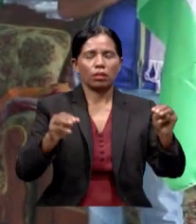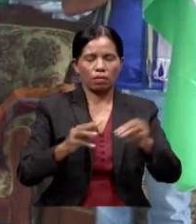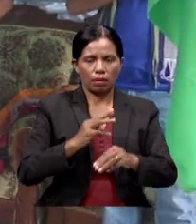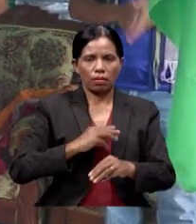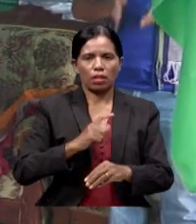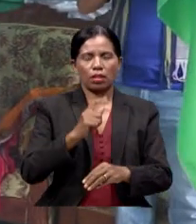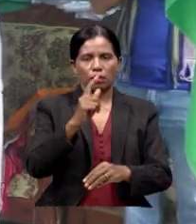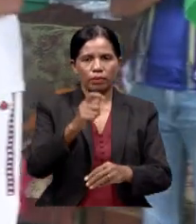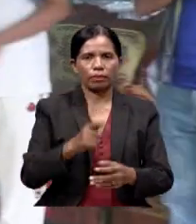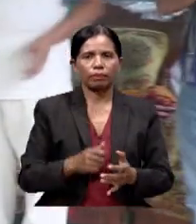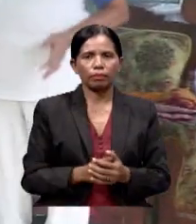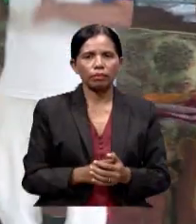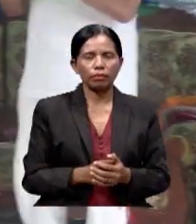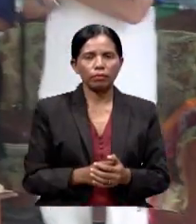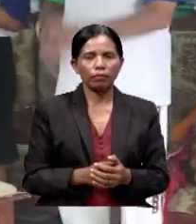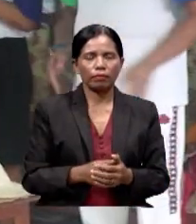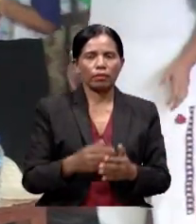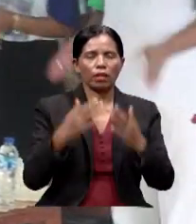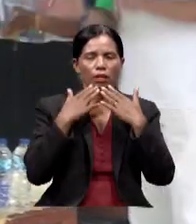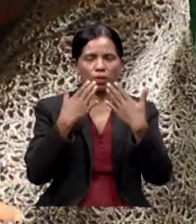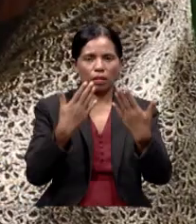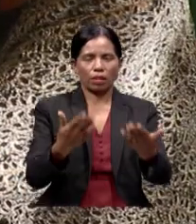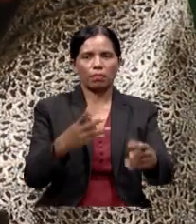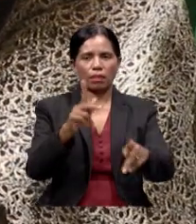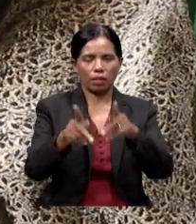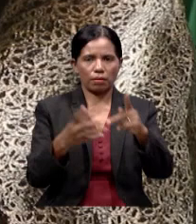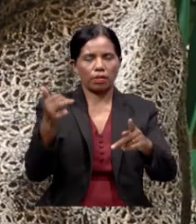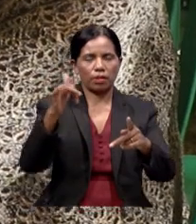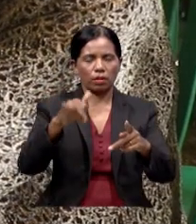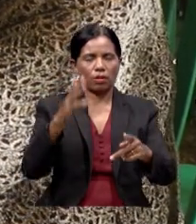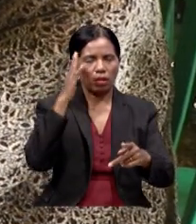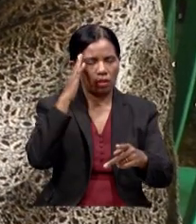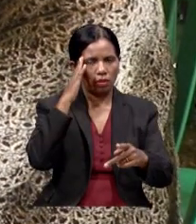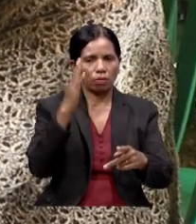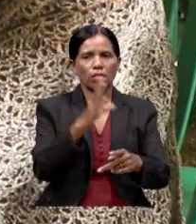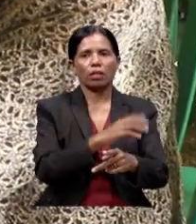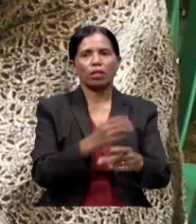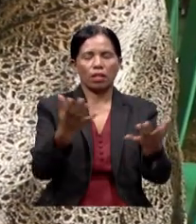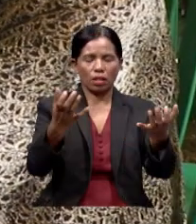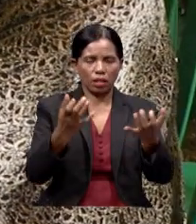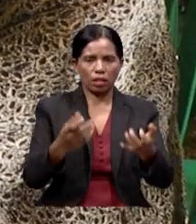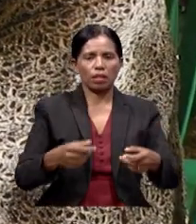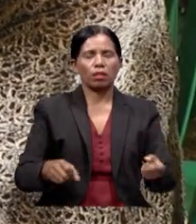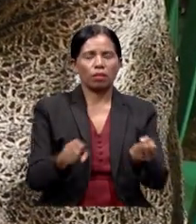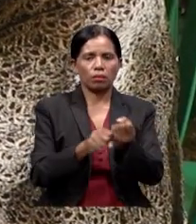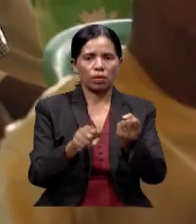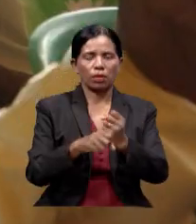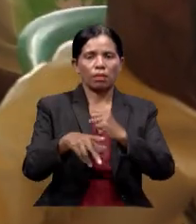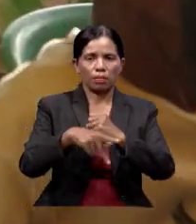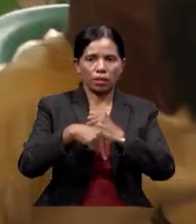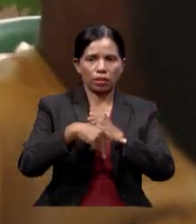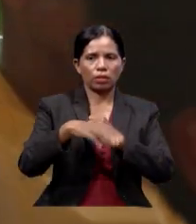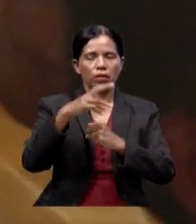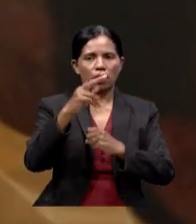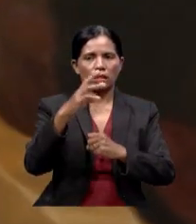Manatutu. Calbo Adi agradece ba populasaun Sernebe ho konsiensia rasik ha karakter reforsa Partido Senerte iha